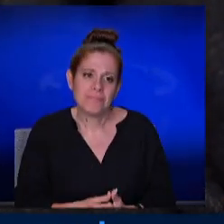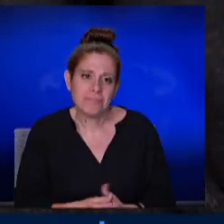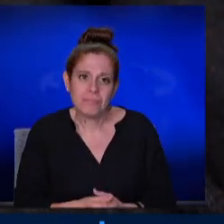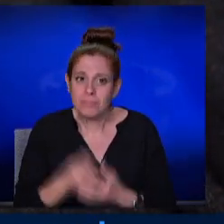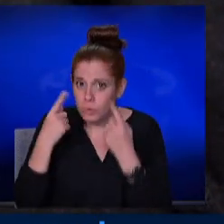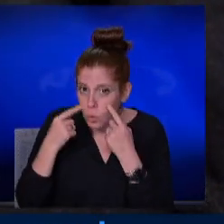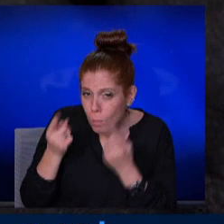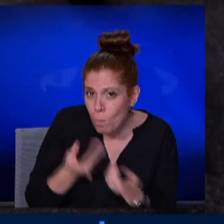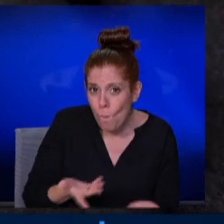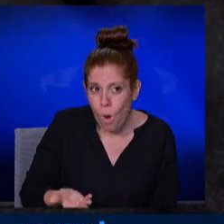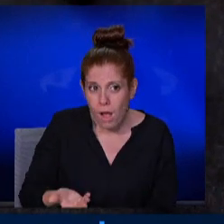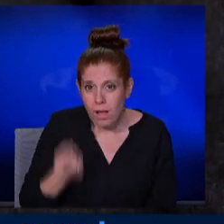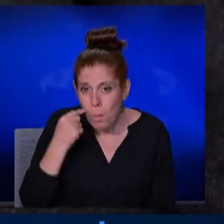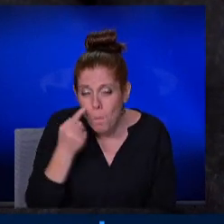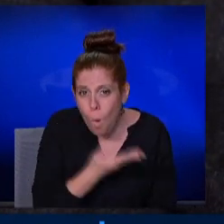ويبكي يبكي